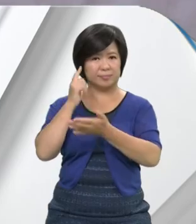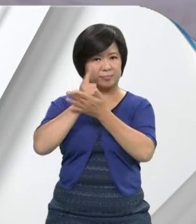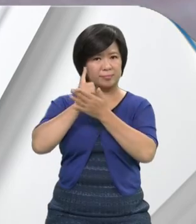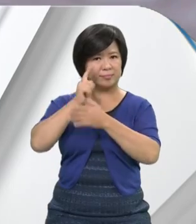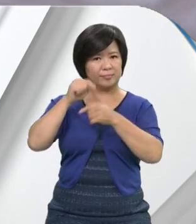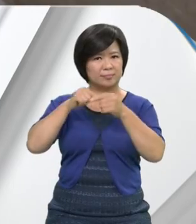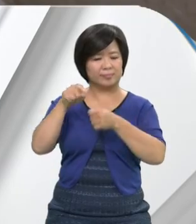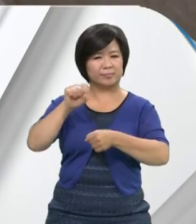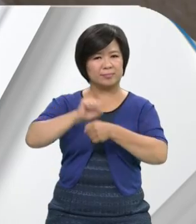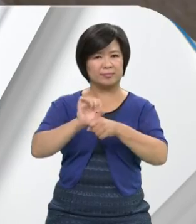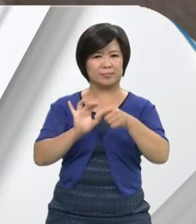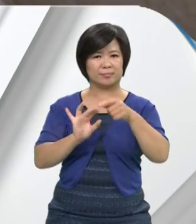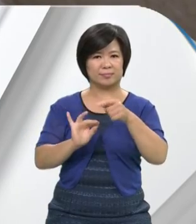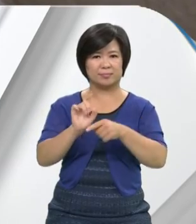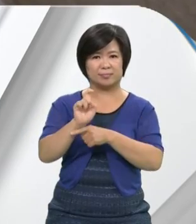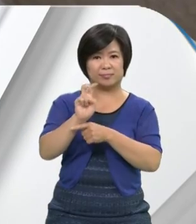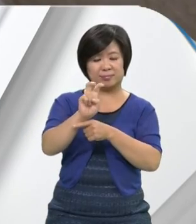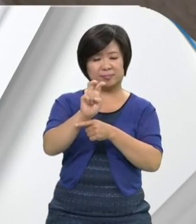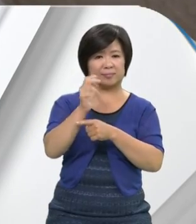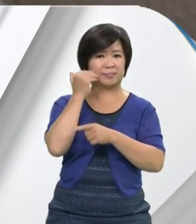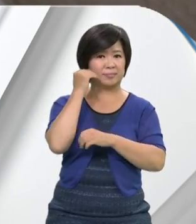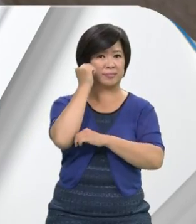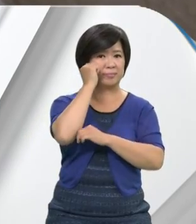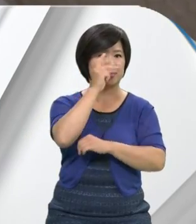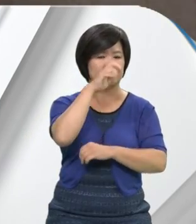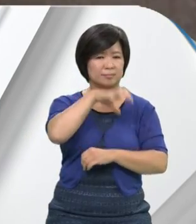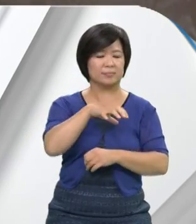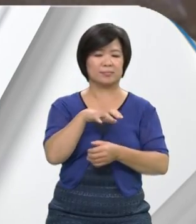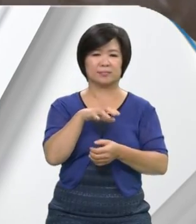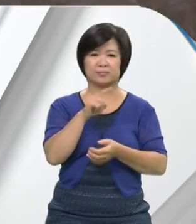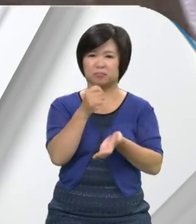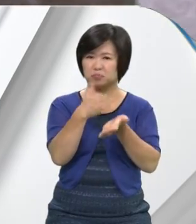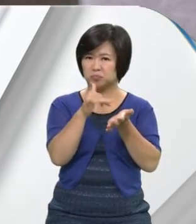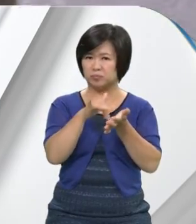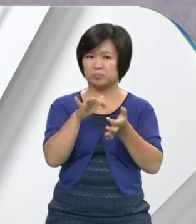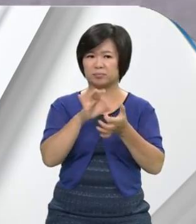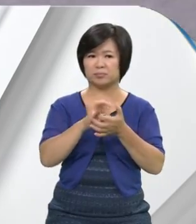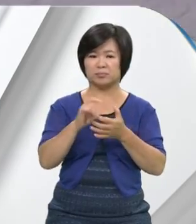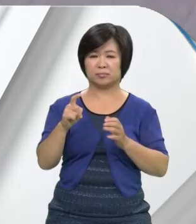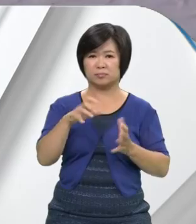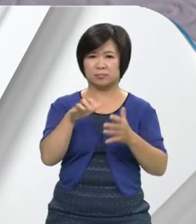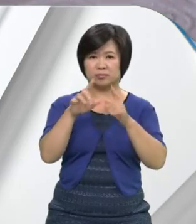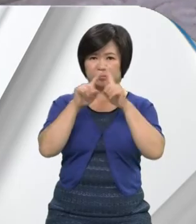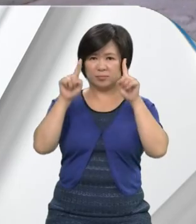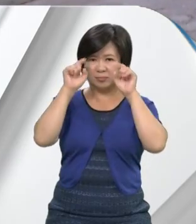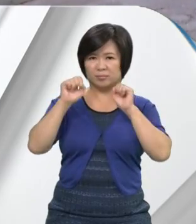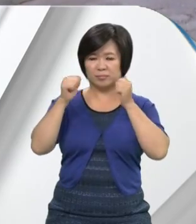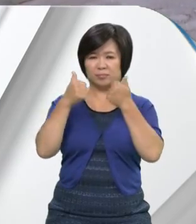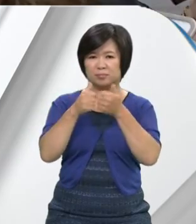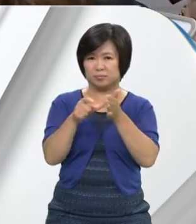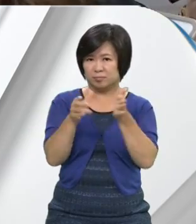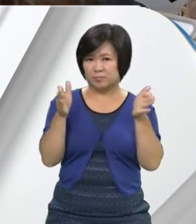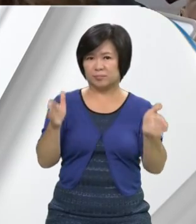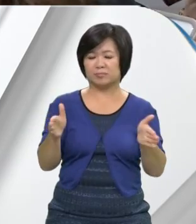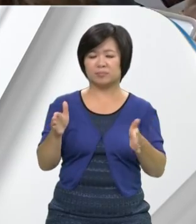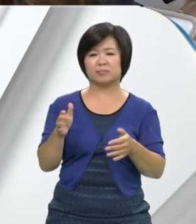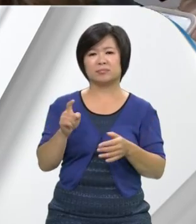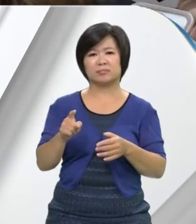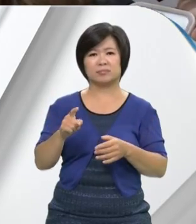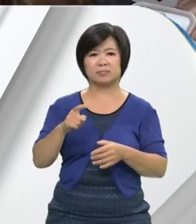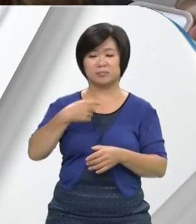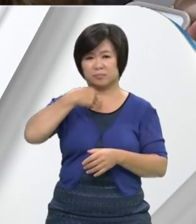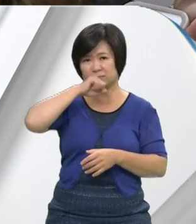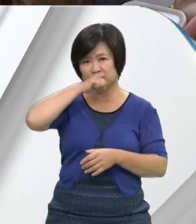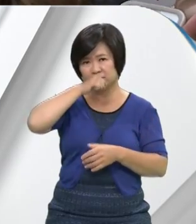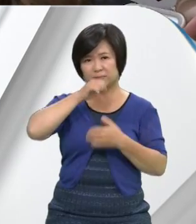有1到2成。那如果在住房的部分呢？住房的部分以这个四大运赛事的这个过程来看，不管是国外的